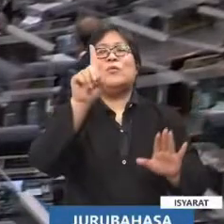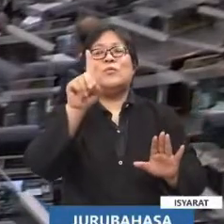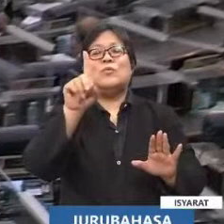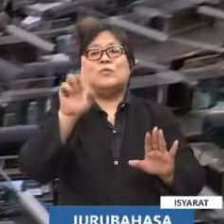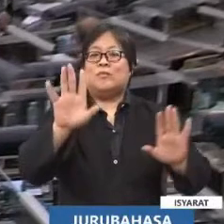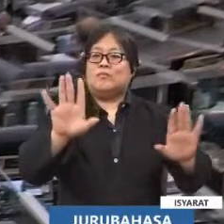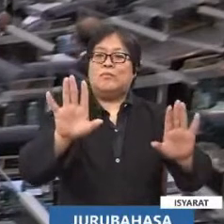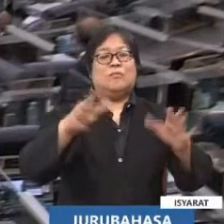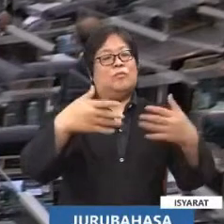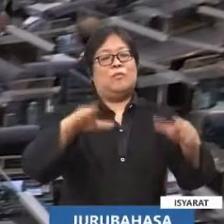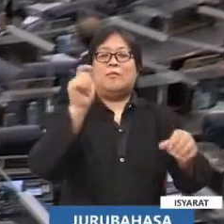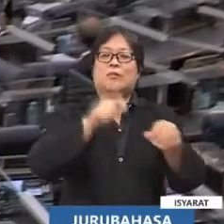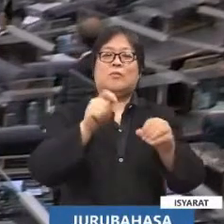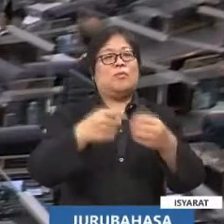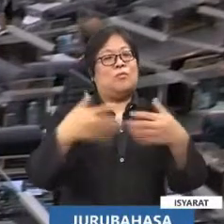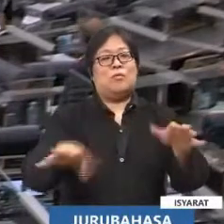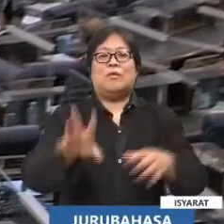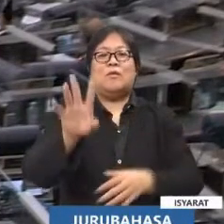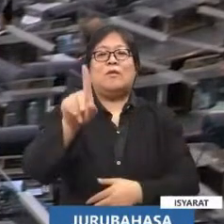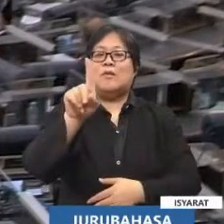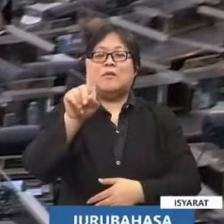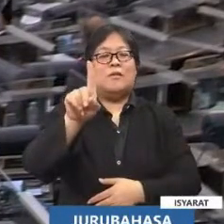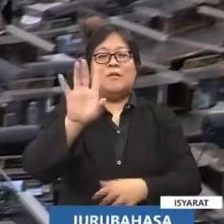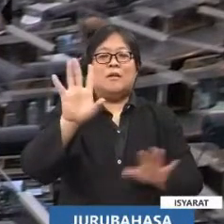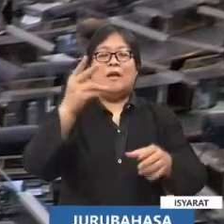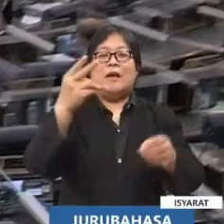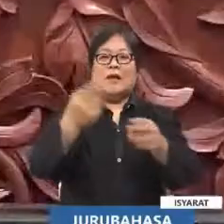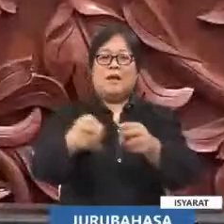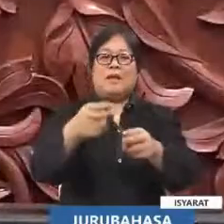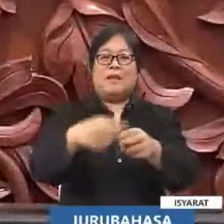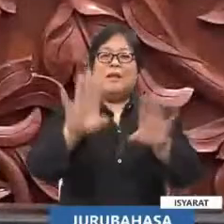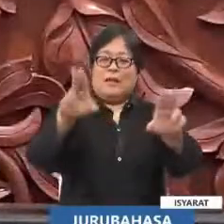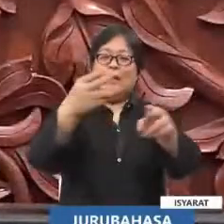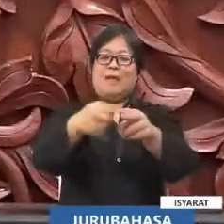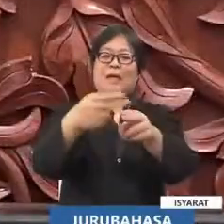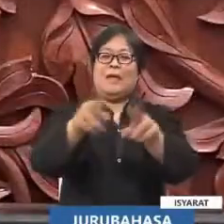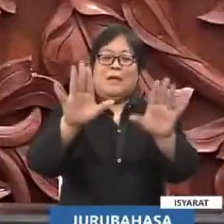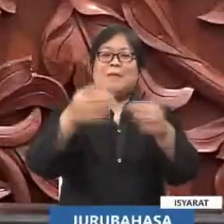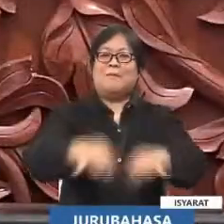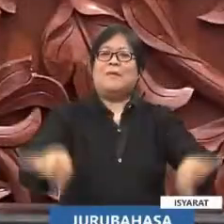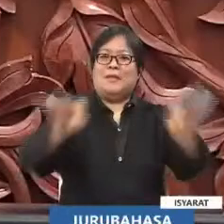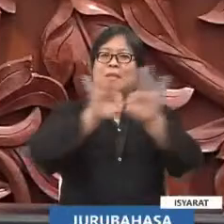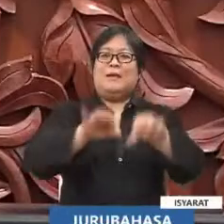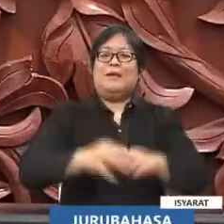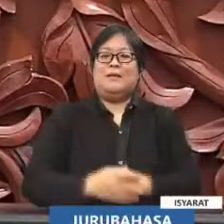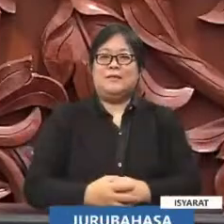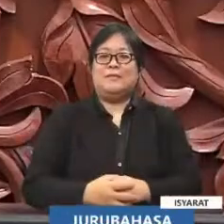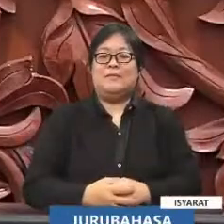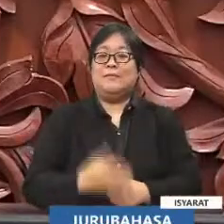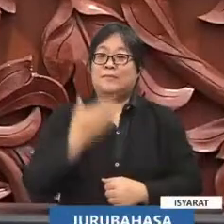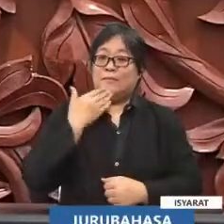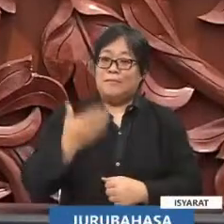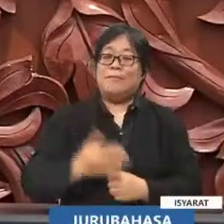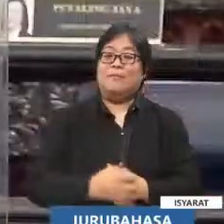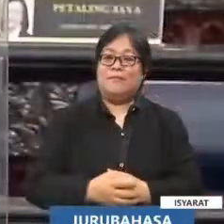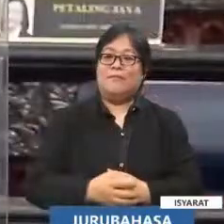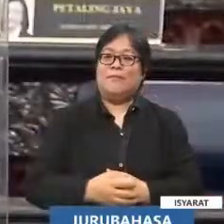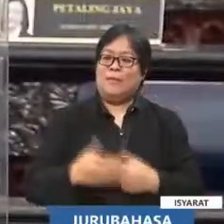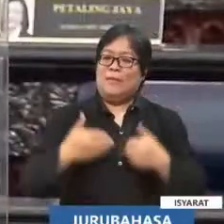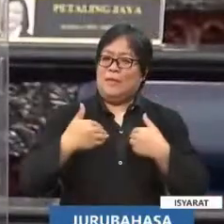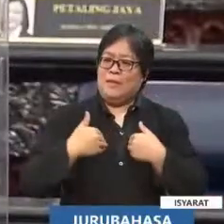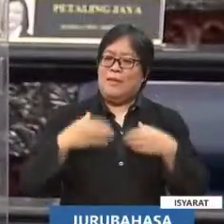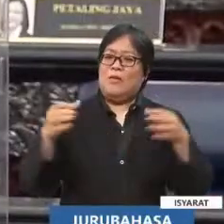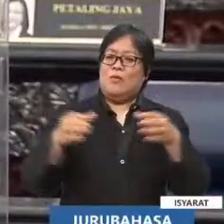lagi? Dah dua dah tambahan. Okay. Ringkas. Ringkas. Ya. Ini penting. Speaker, terima kasih.